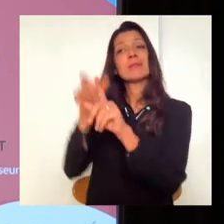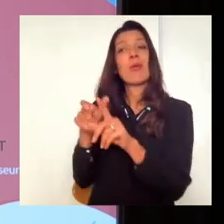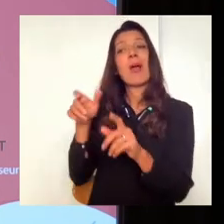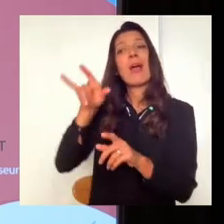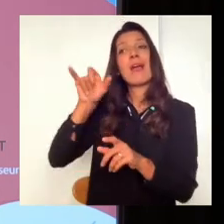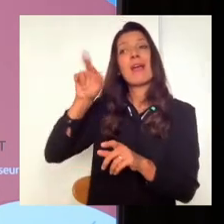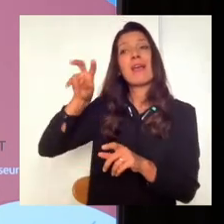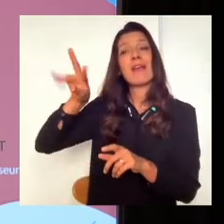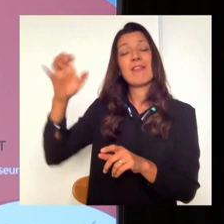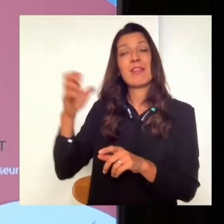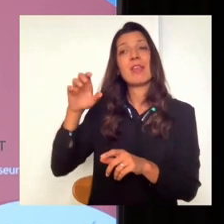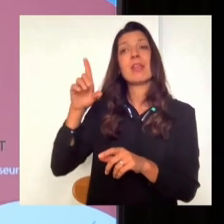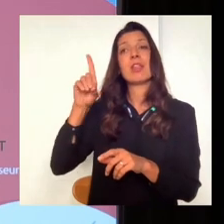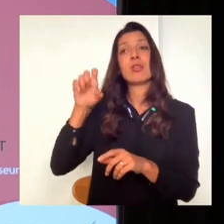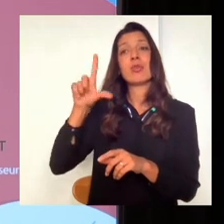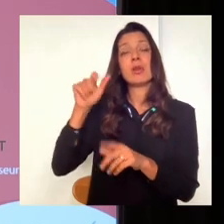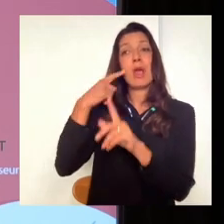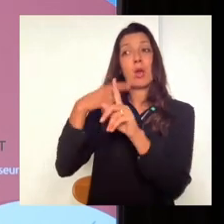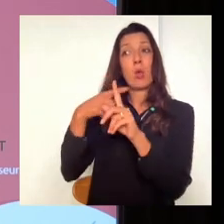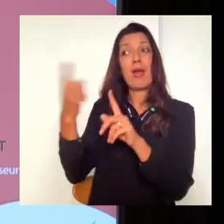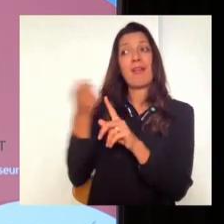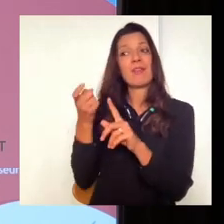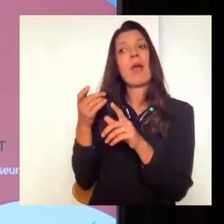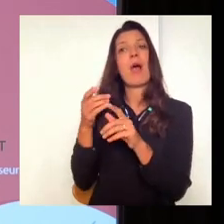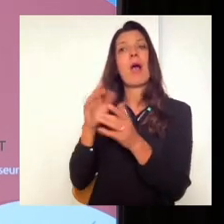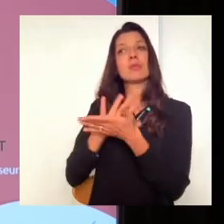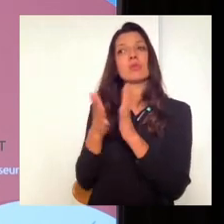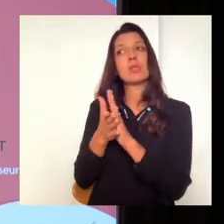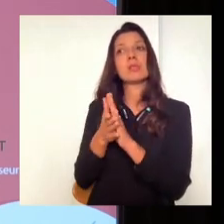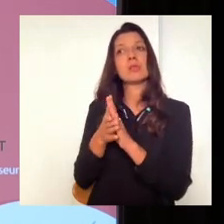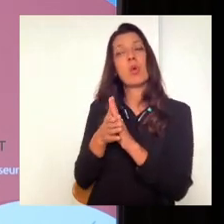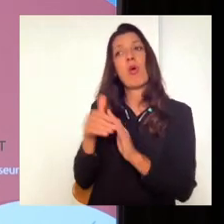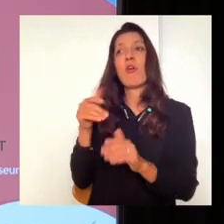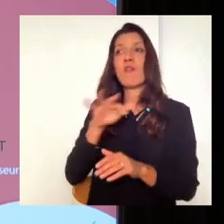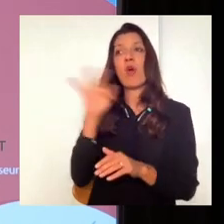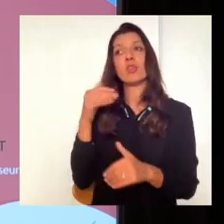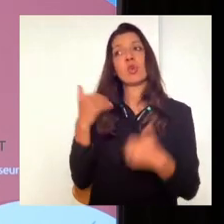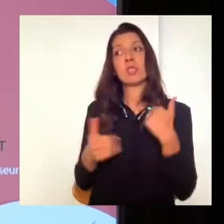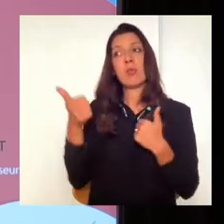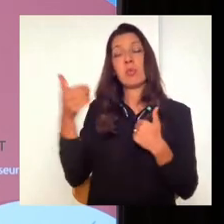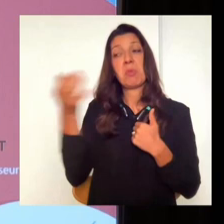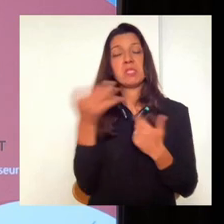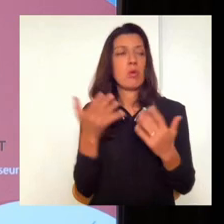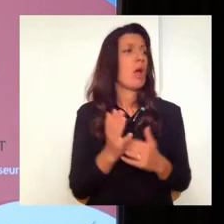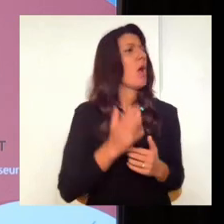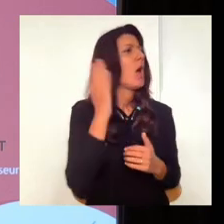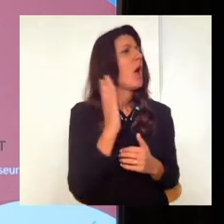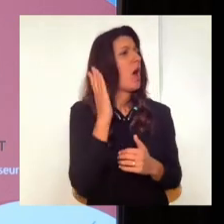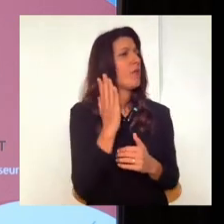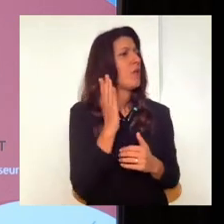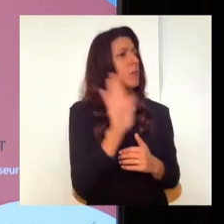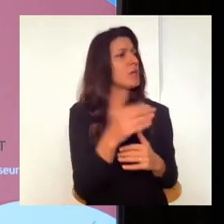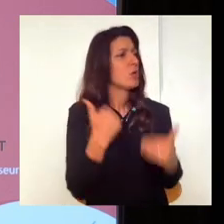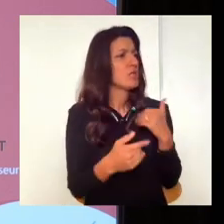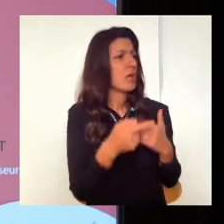de France Handicap, hein, qui est l'association des paralysés de France, qui m'a dit maintenant pour le handicap, avant on faisait pour nous,